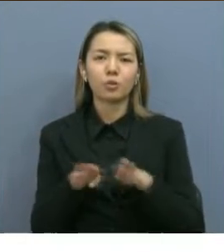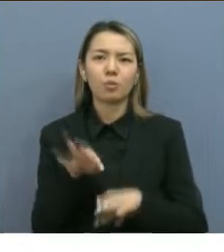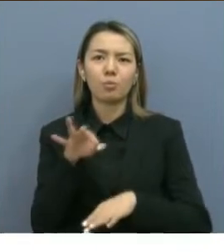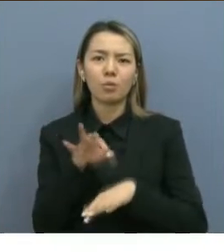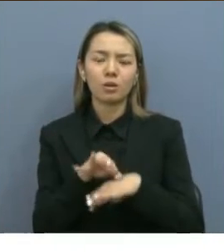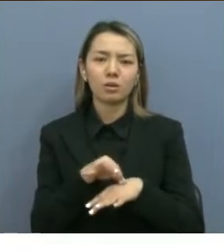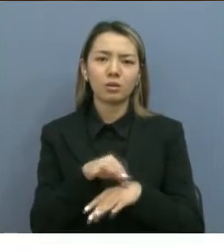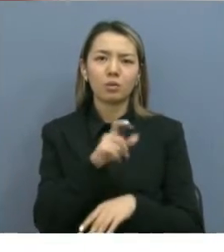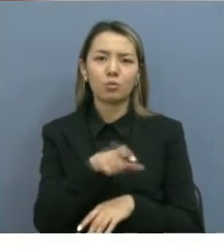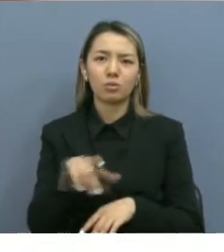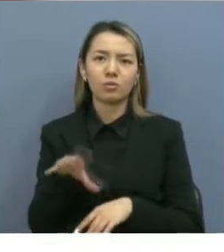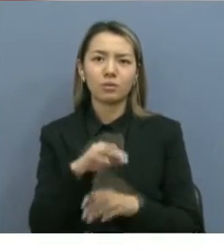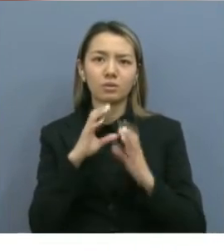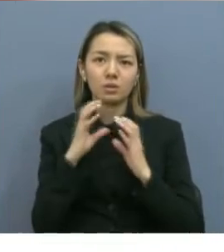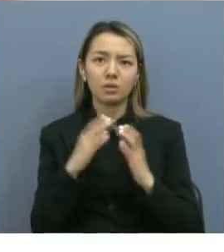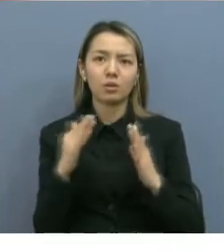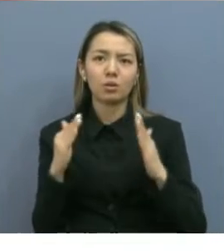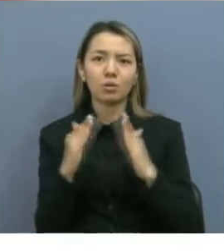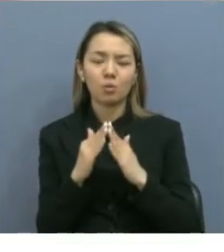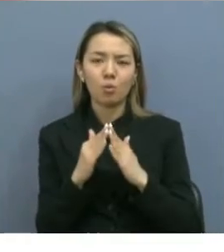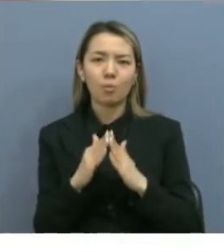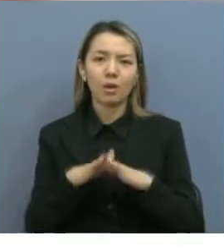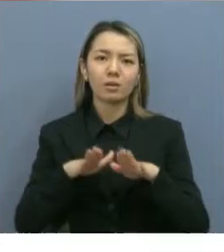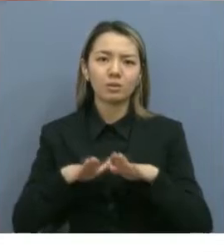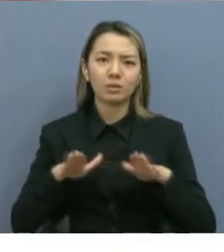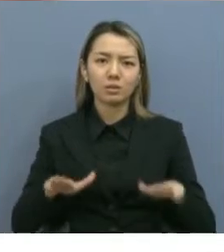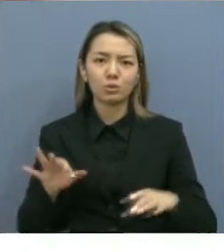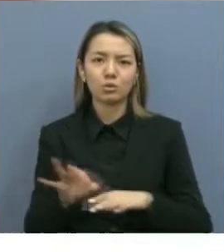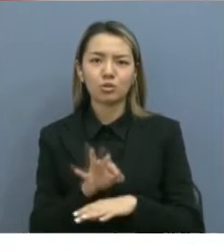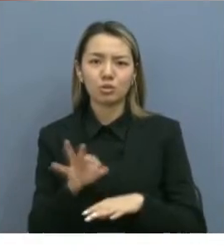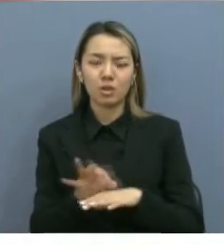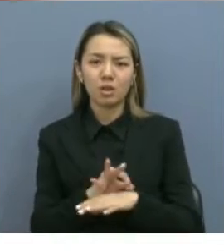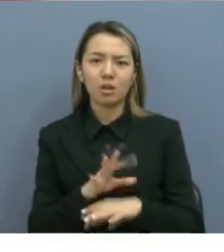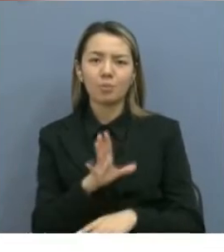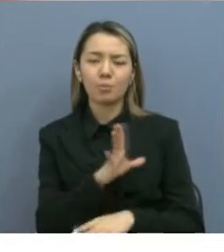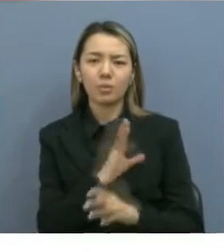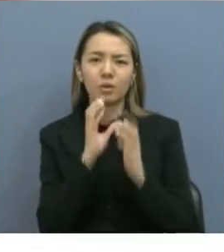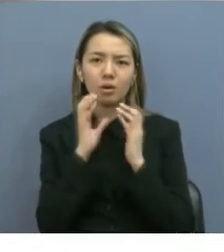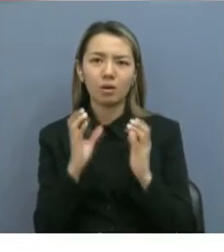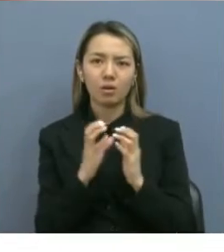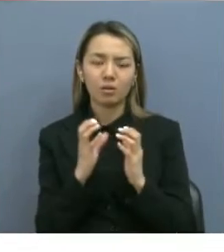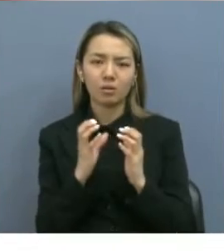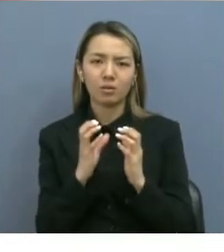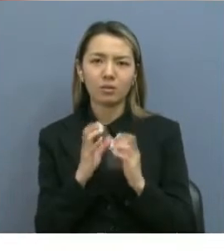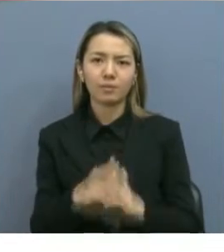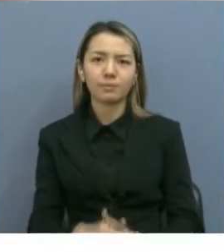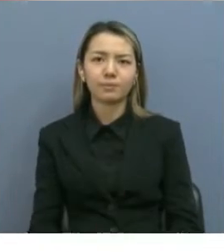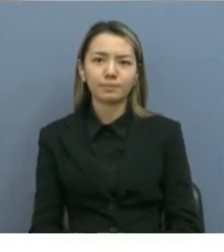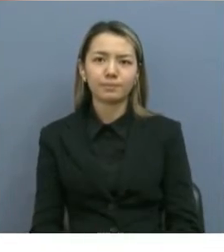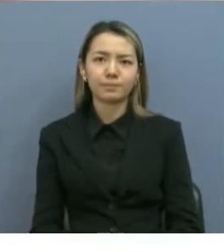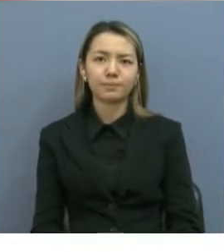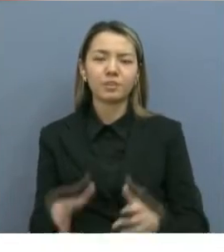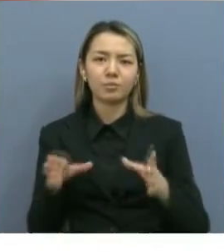баршамызды сақтасын. Жаныңда балалар, жарыңыз, аман боп жанменен малыңыз, жуылып